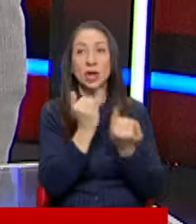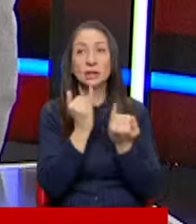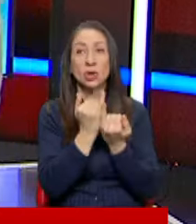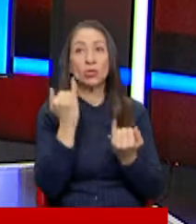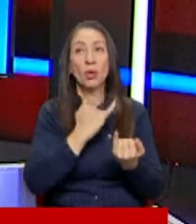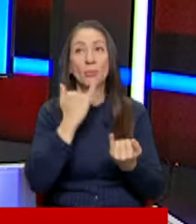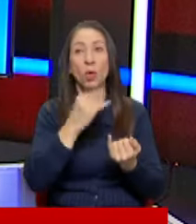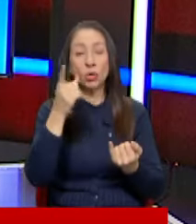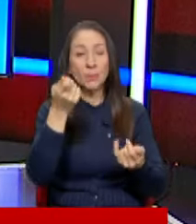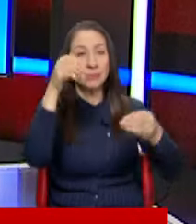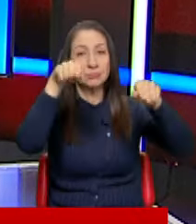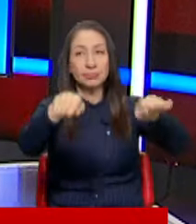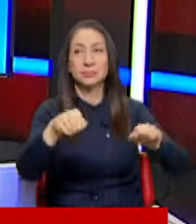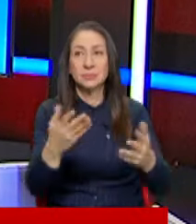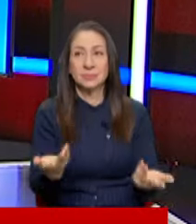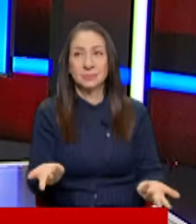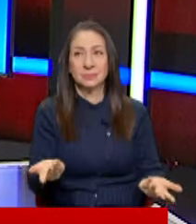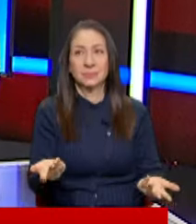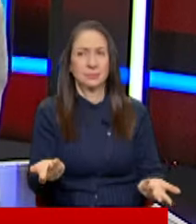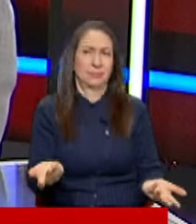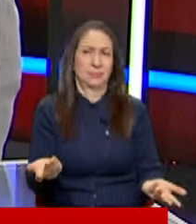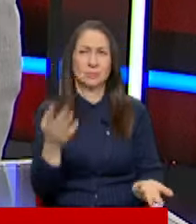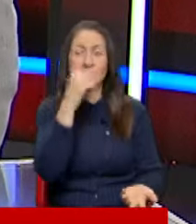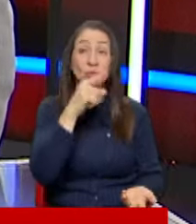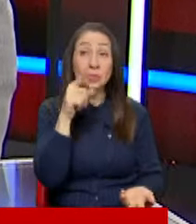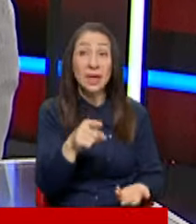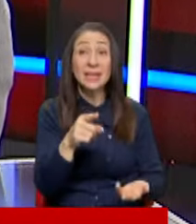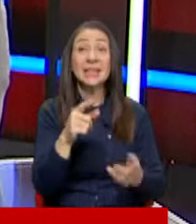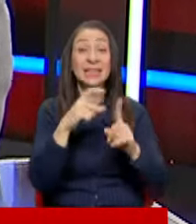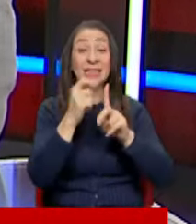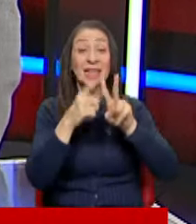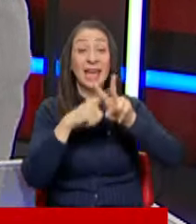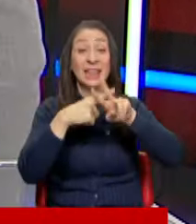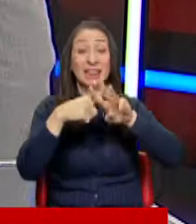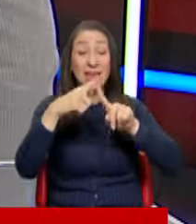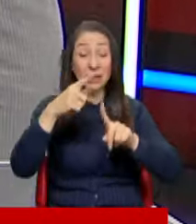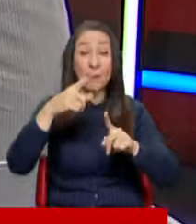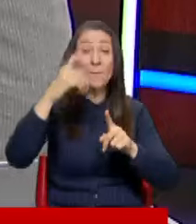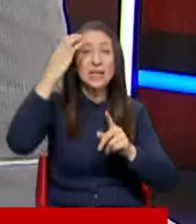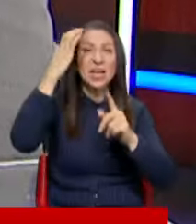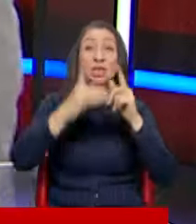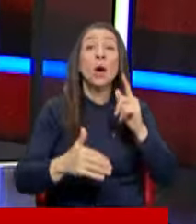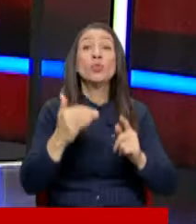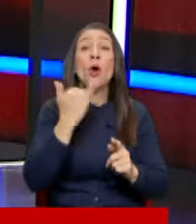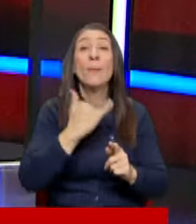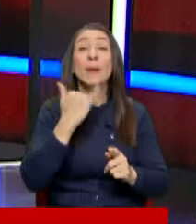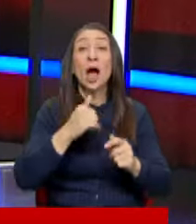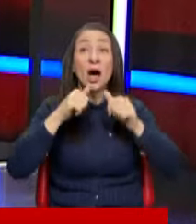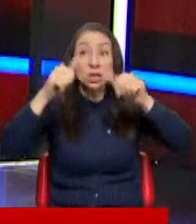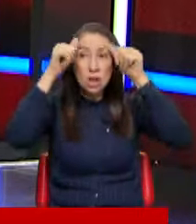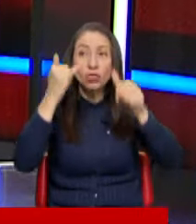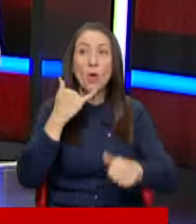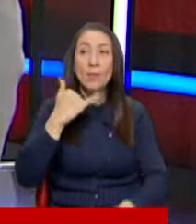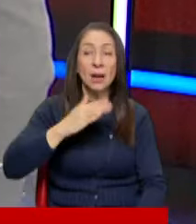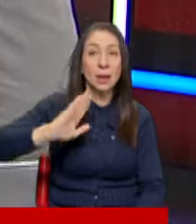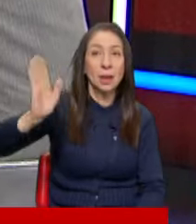torpille O da bir yerlere makamlara getiriyor Dolayısıyla Diyanet İşleri baştan aşağı torpilden